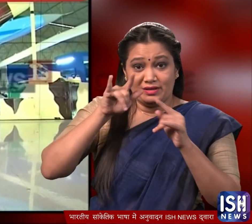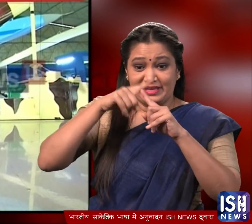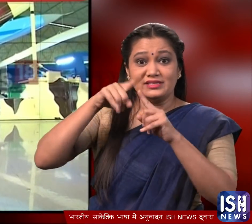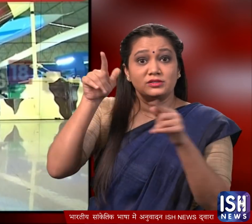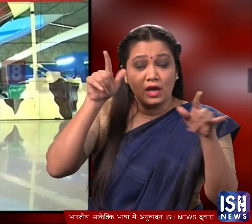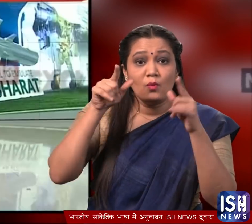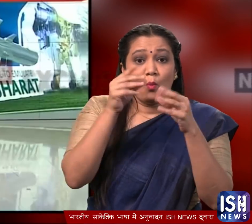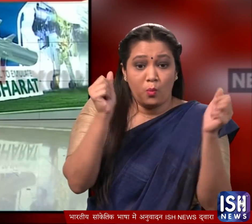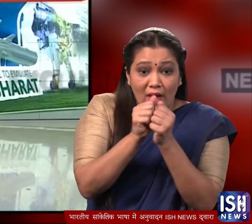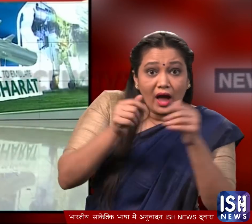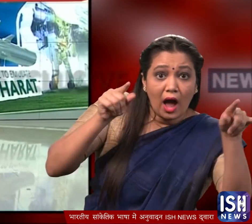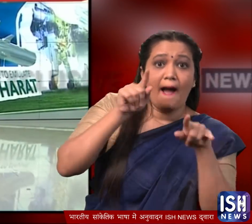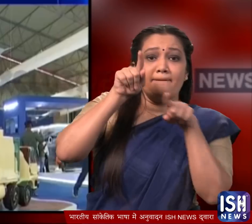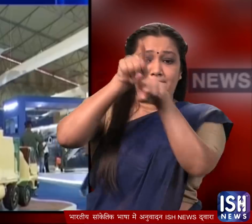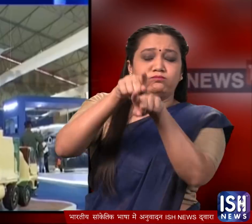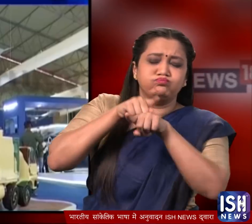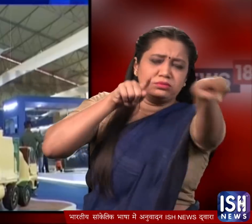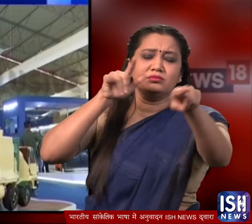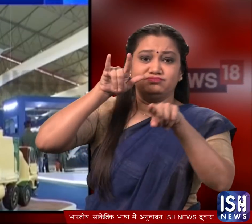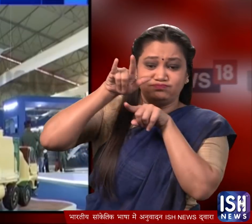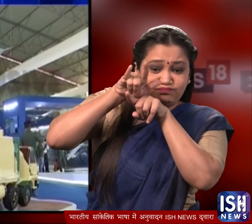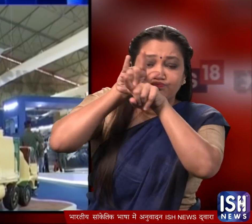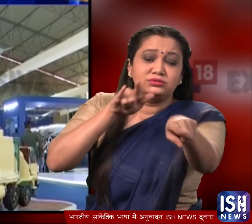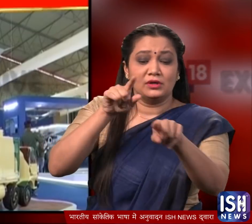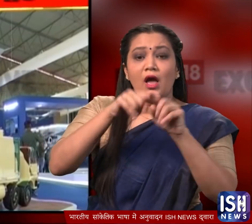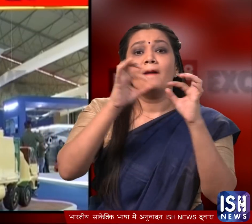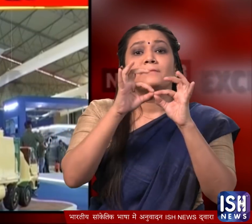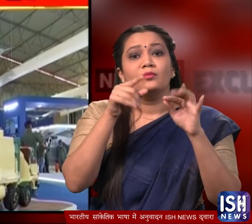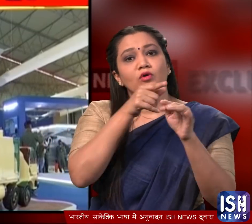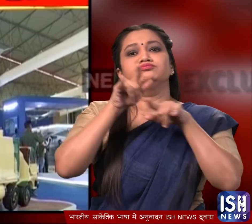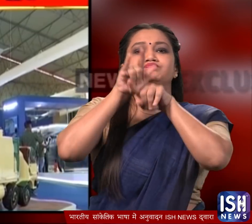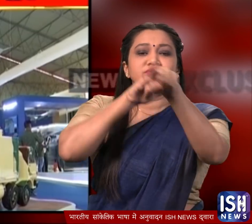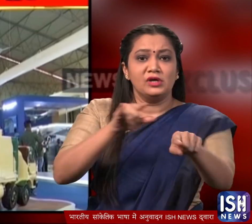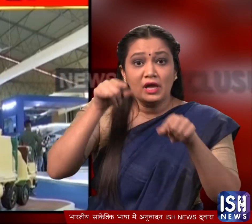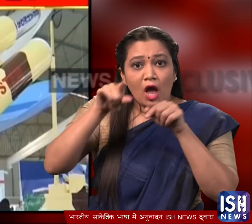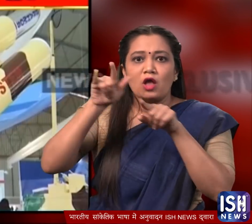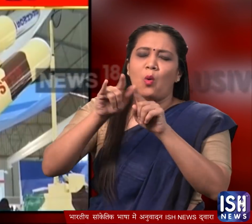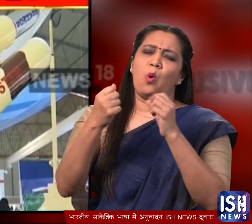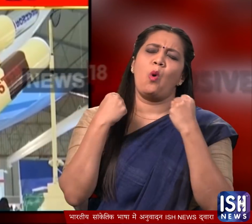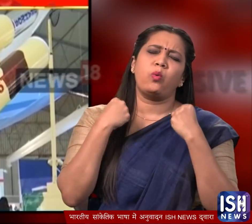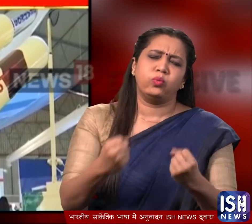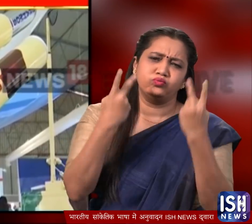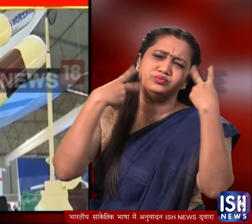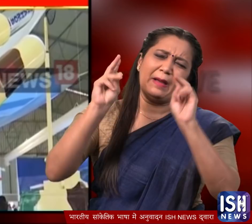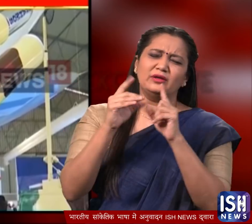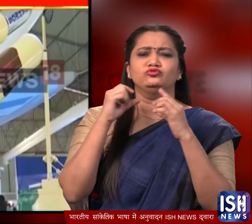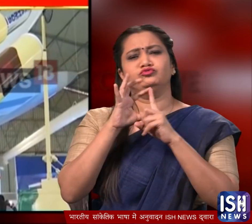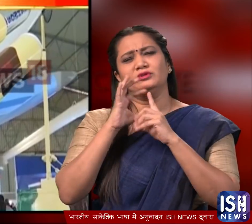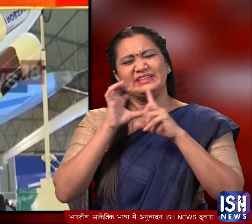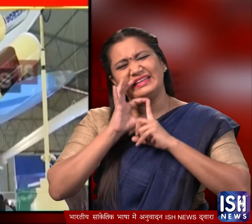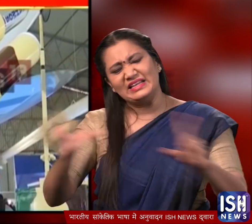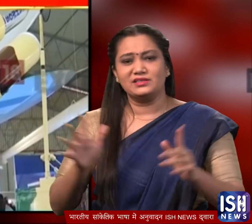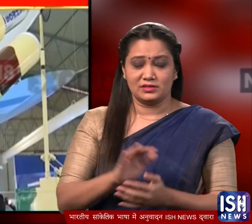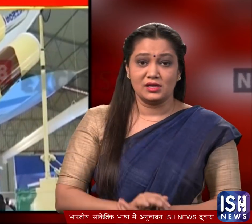नया वर्जन जोड़ा जा सकता है, जो तेजस को और ज्यादा घातक बना देगा। तेजस के साथ जिस ब्रह्मोस मिसाइल